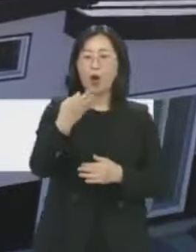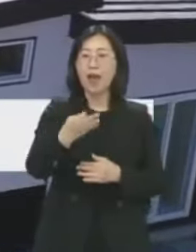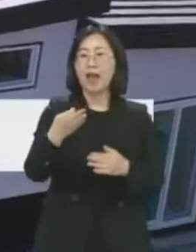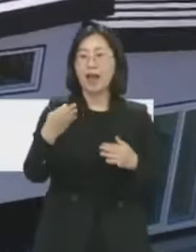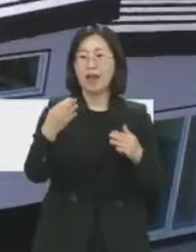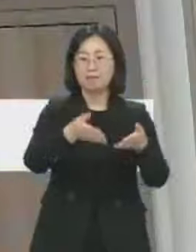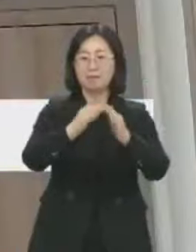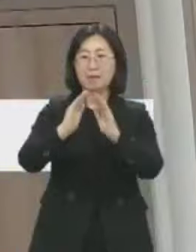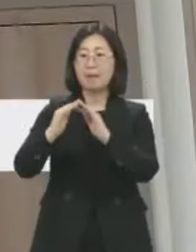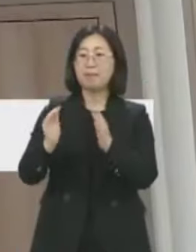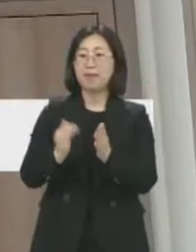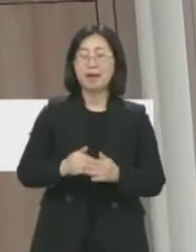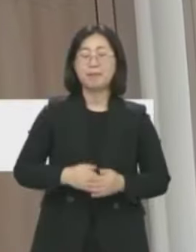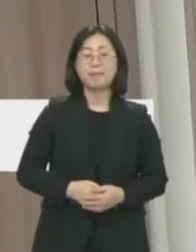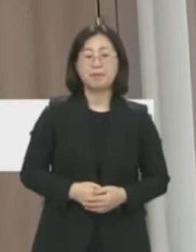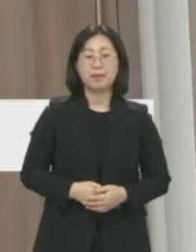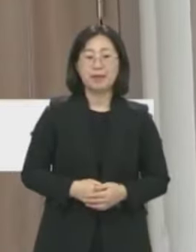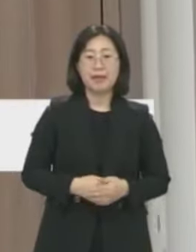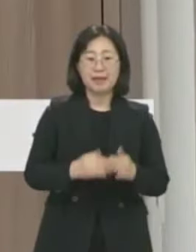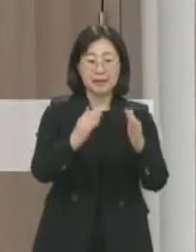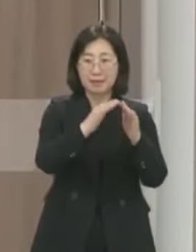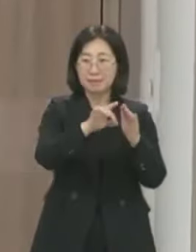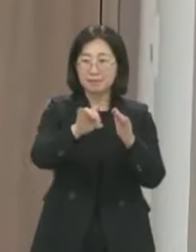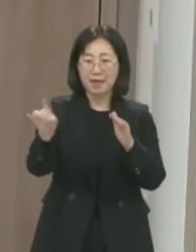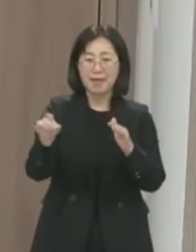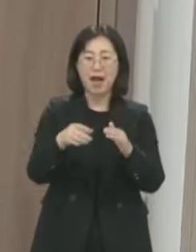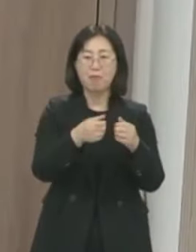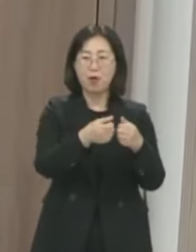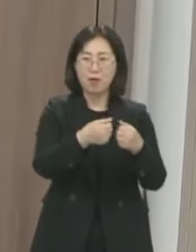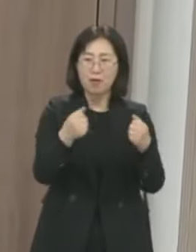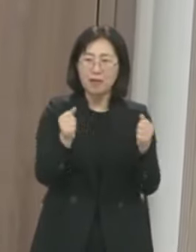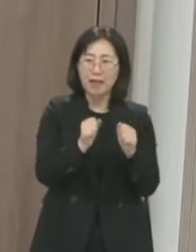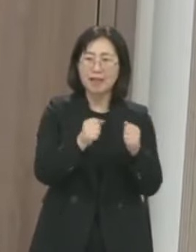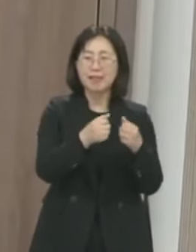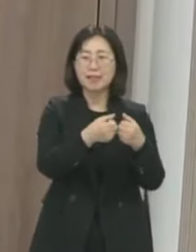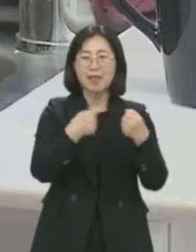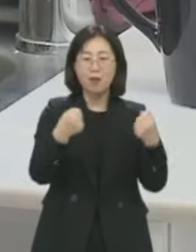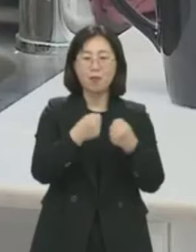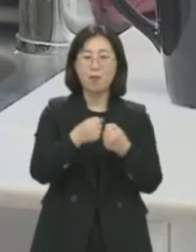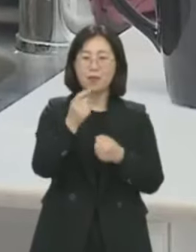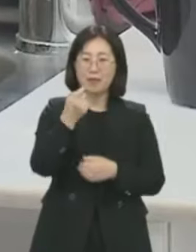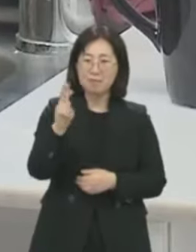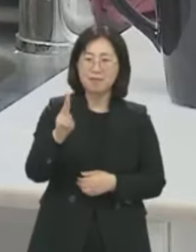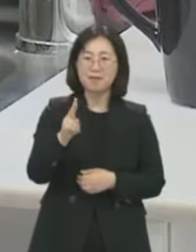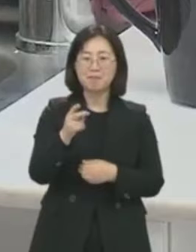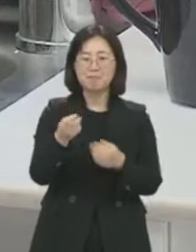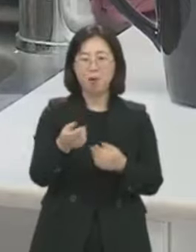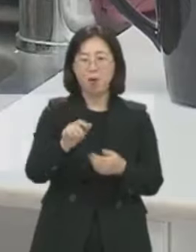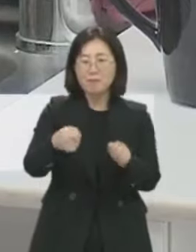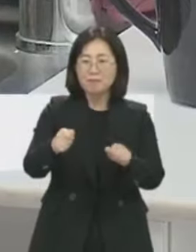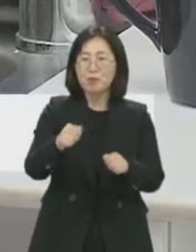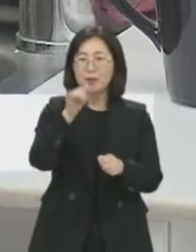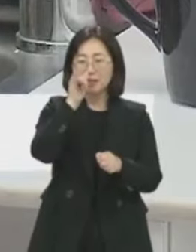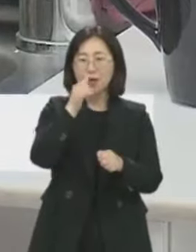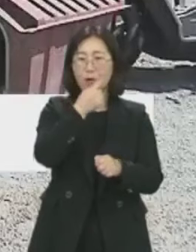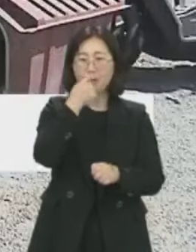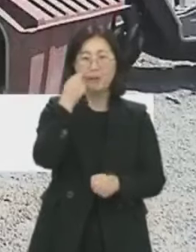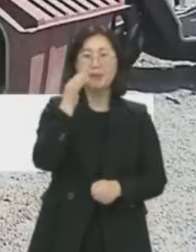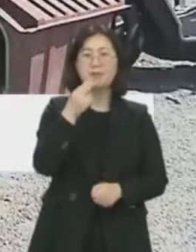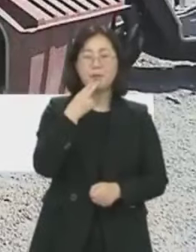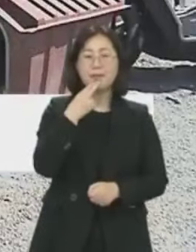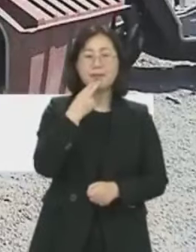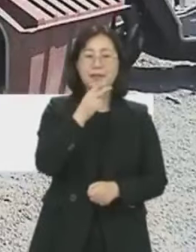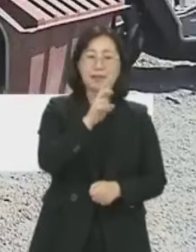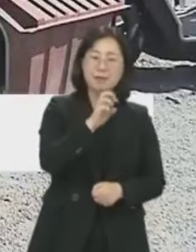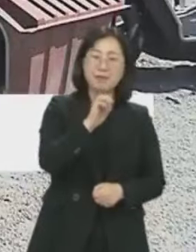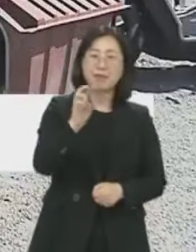규모로 건립됐습니다. 집마다 냉장고와 TV, 인덕션까지 갖춰져 있는데 보증금 없이 월 30에서 45만 원 정도의